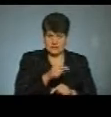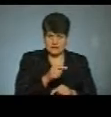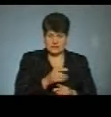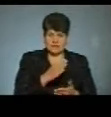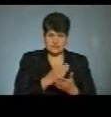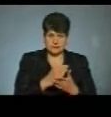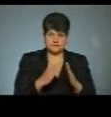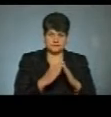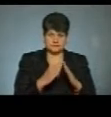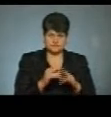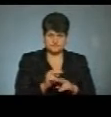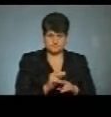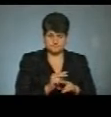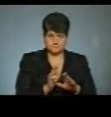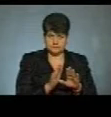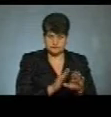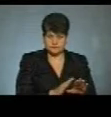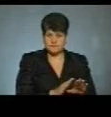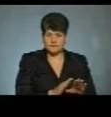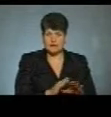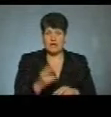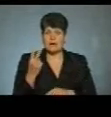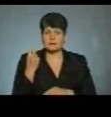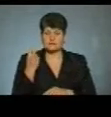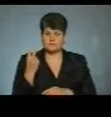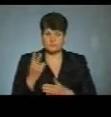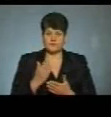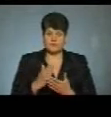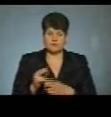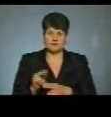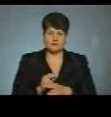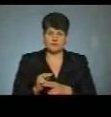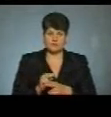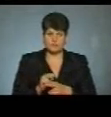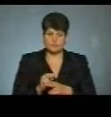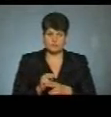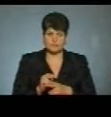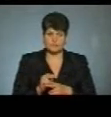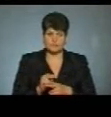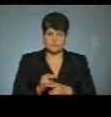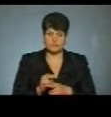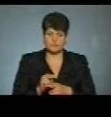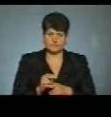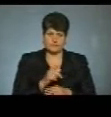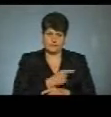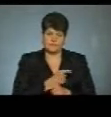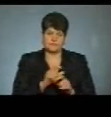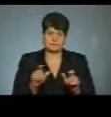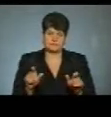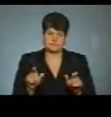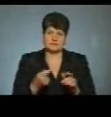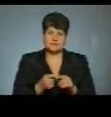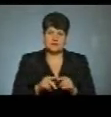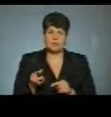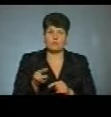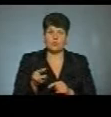на амбулаторному лікуванні вдома і 2 знаходяться на лікуванні в умовах стаціонару. Це